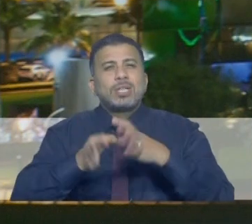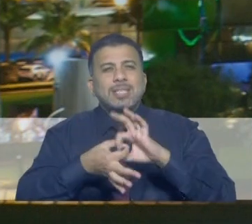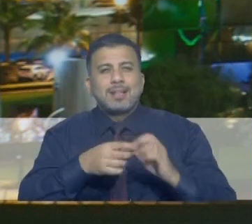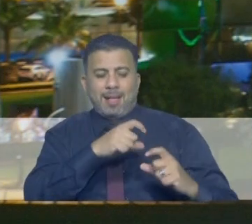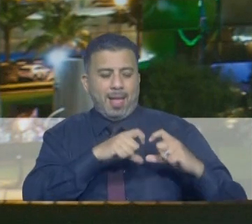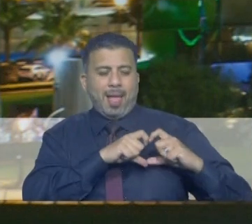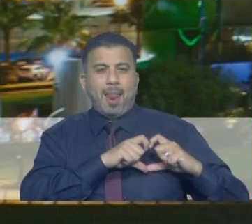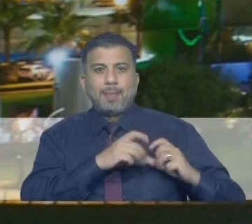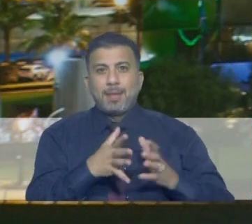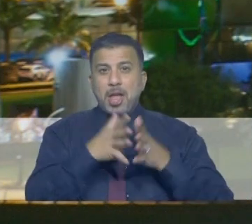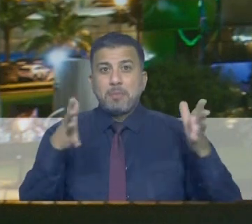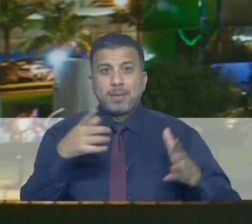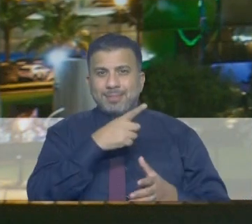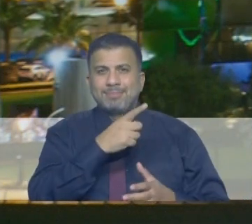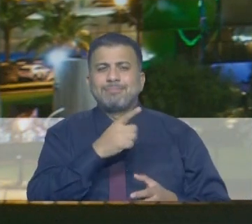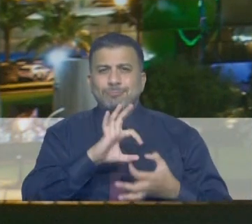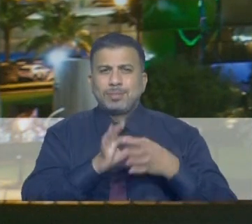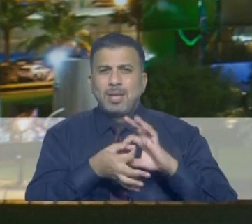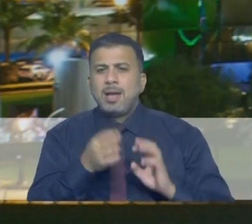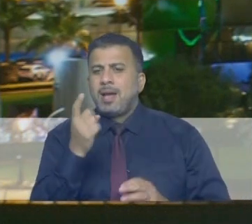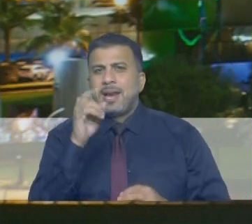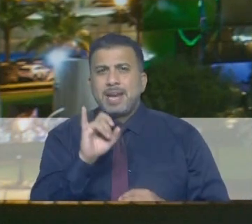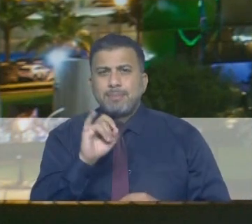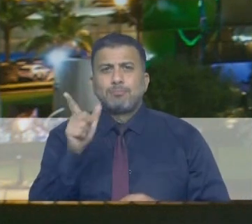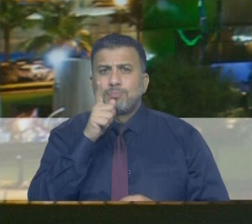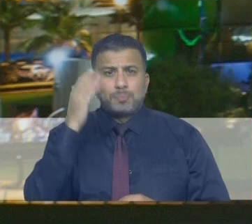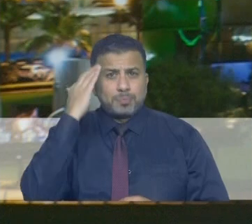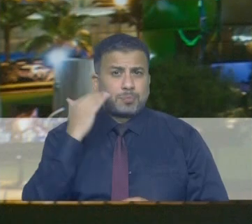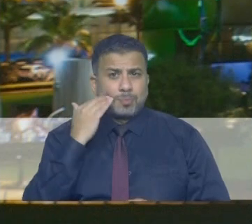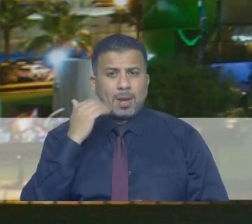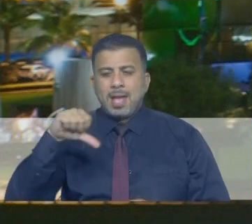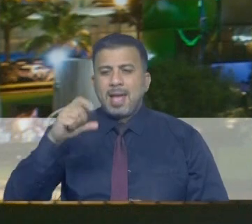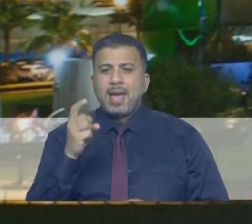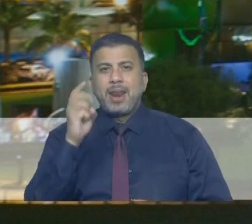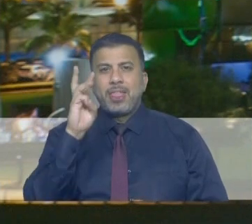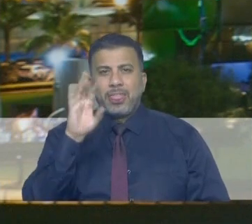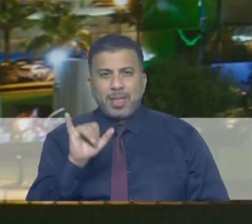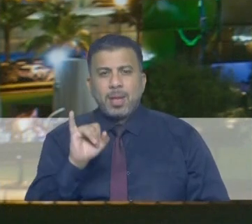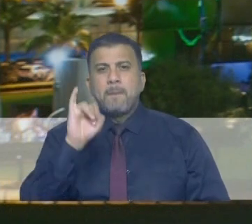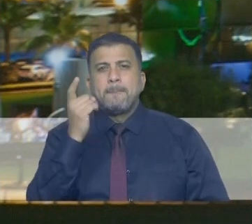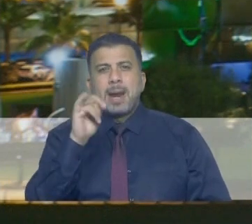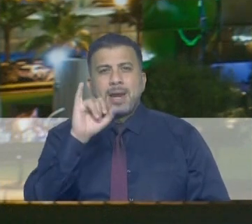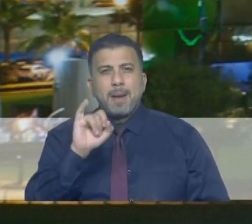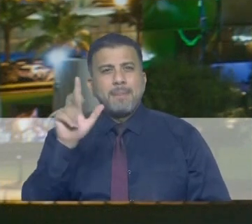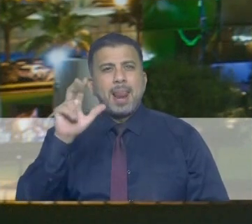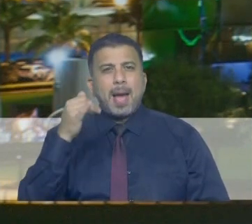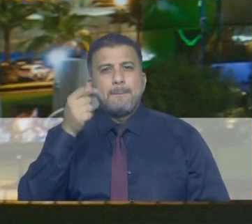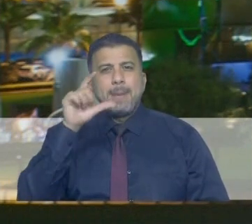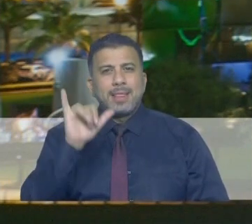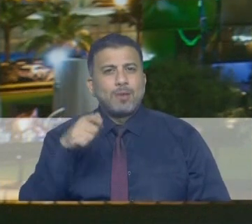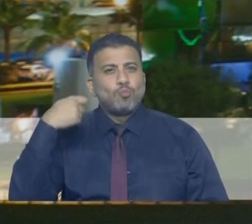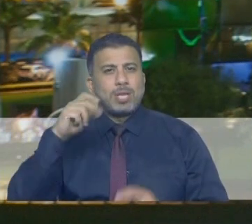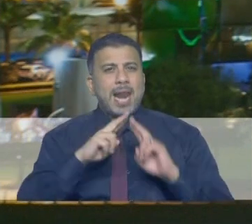الكبير. حضر الفعاليات سعادة ريم بن كرم مدير عام مجلس إرثي وسعادة مريم الحمادي مدير عام القلب